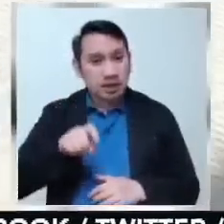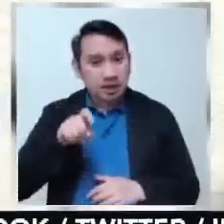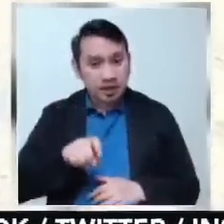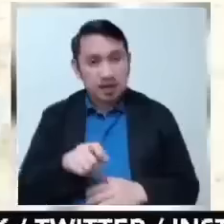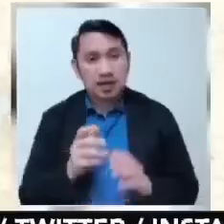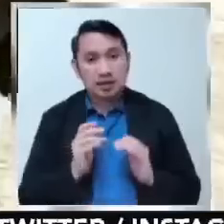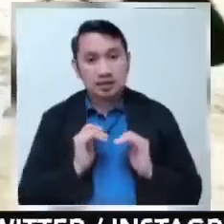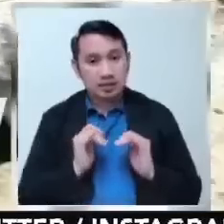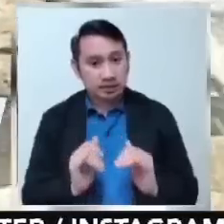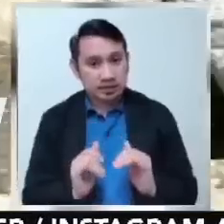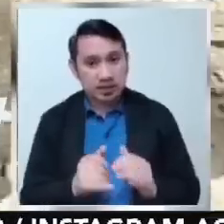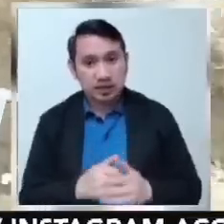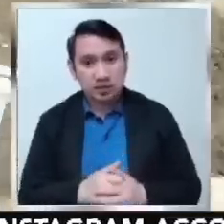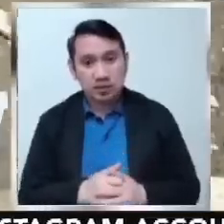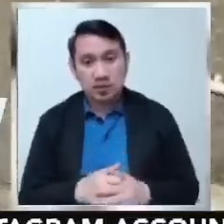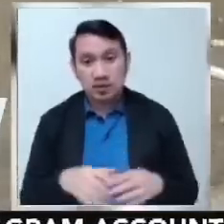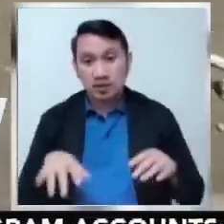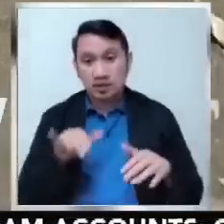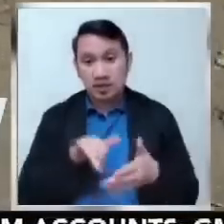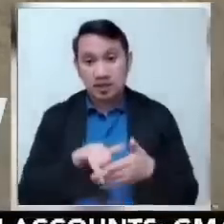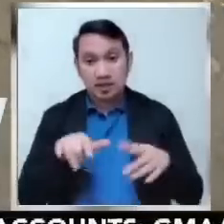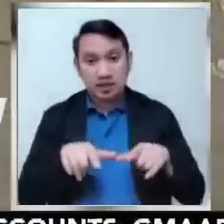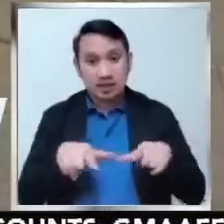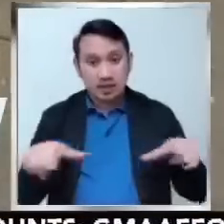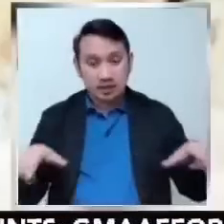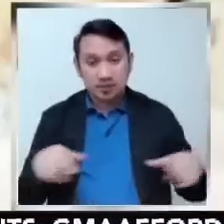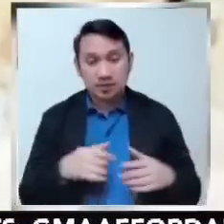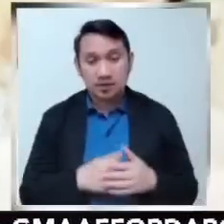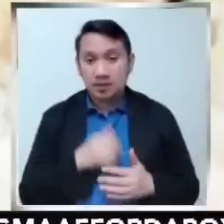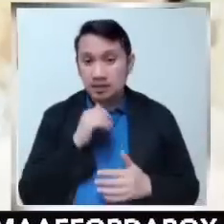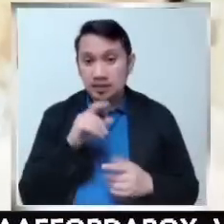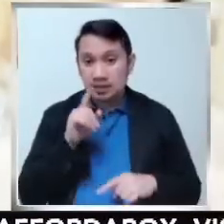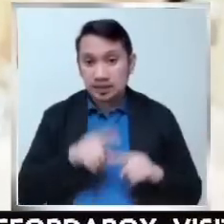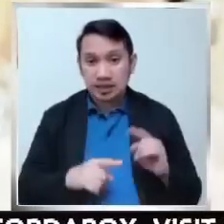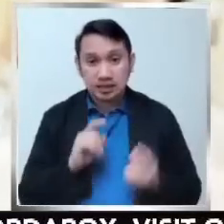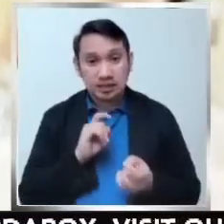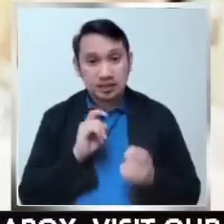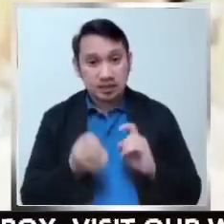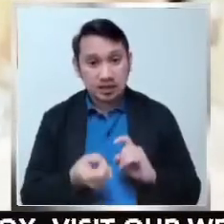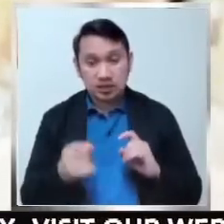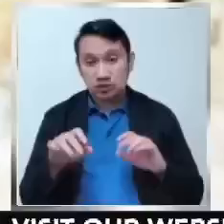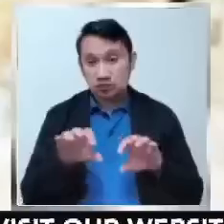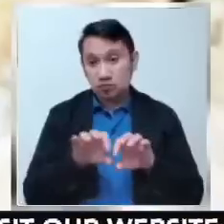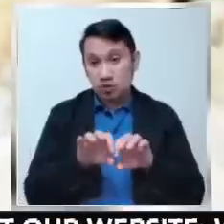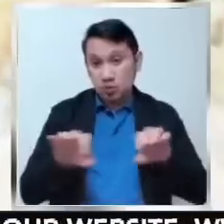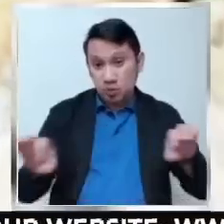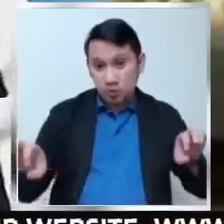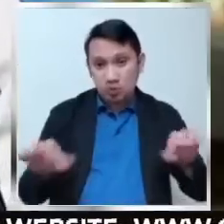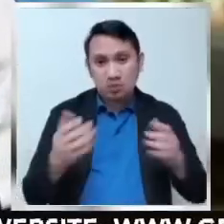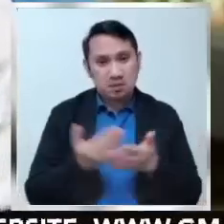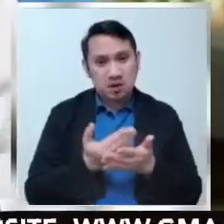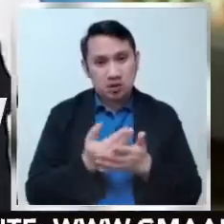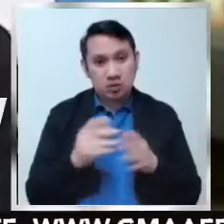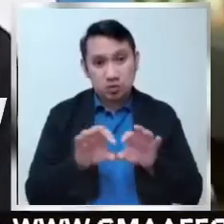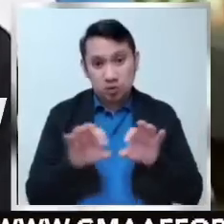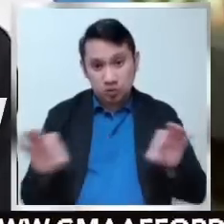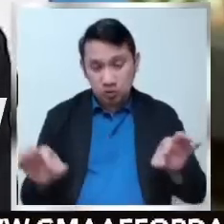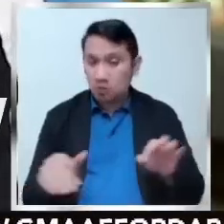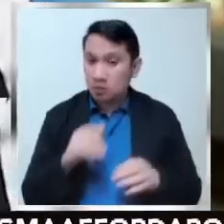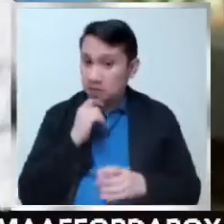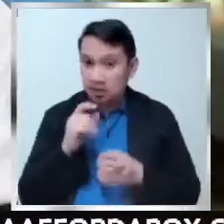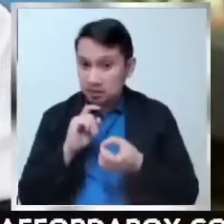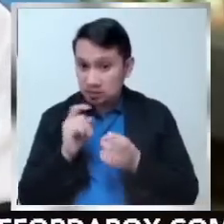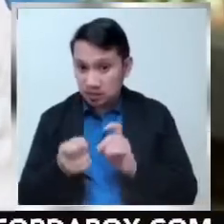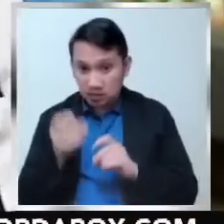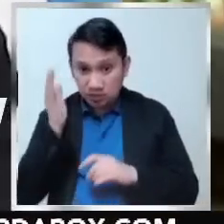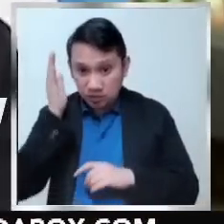yung level na yan. So, hindi dahil nakapagpalit ka na ng mga linya before, ibig sabihin, hindi mo na siya papalitan in